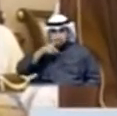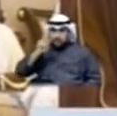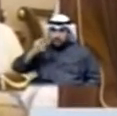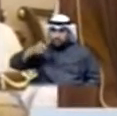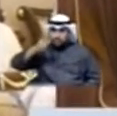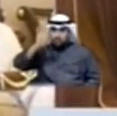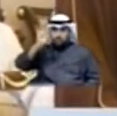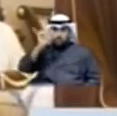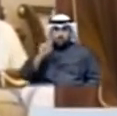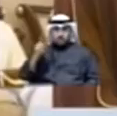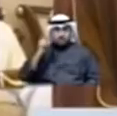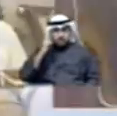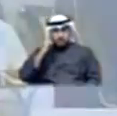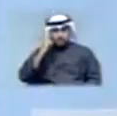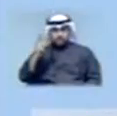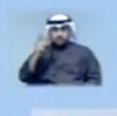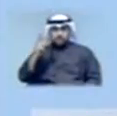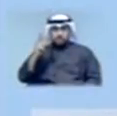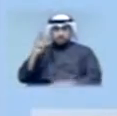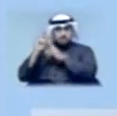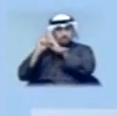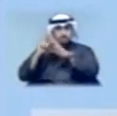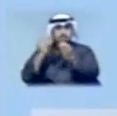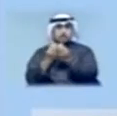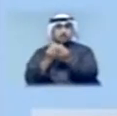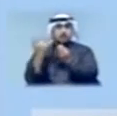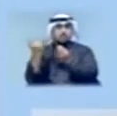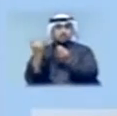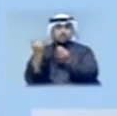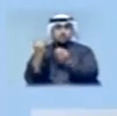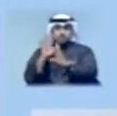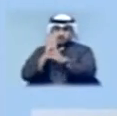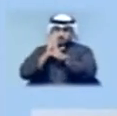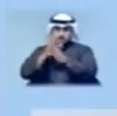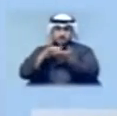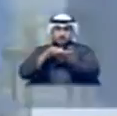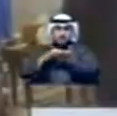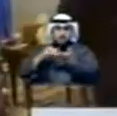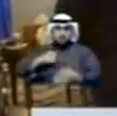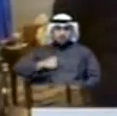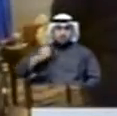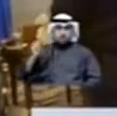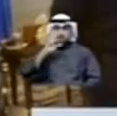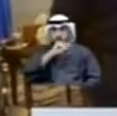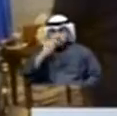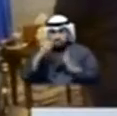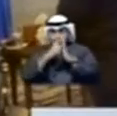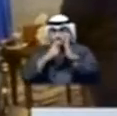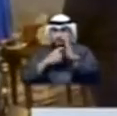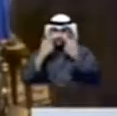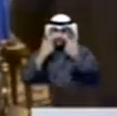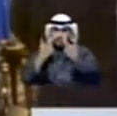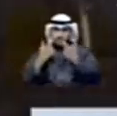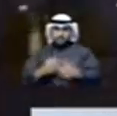العلي خلال فترة عمله والعطاء المتواصل في حماية أرض الوطن وتطبيق القانون. أشاد أيضا